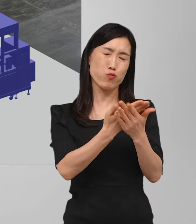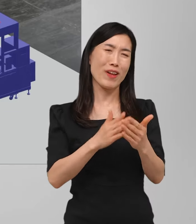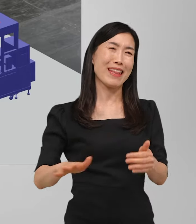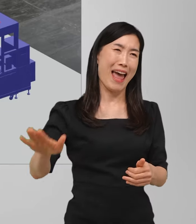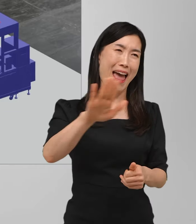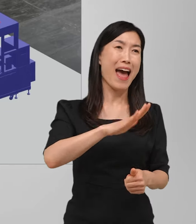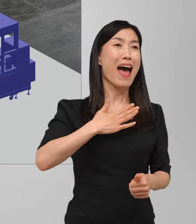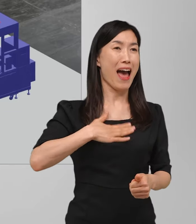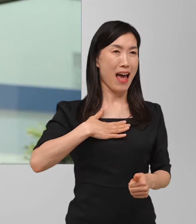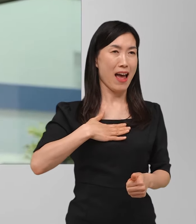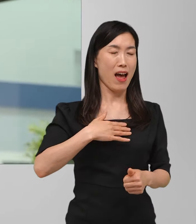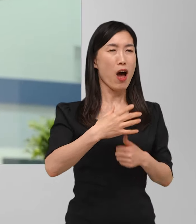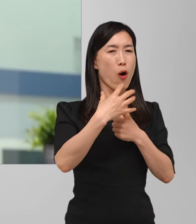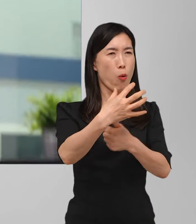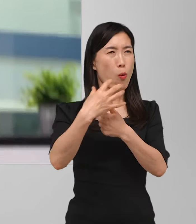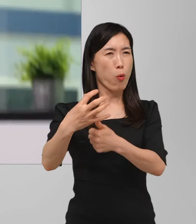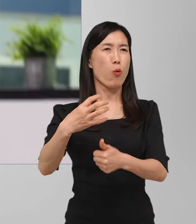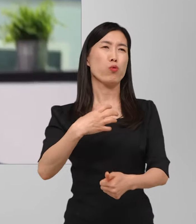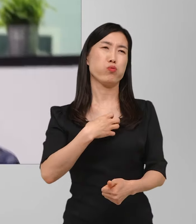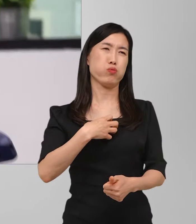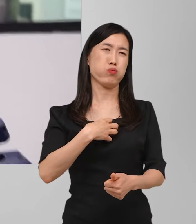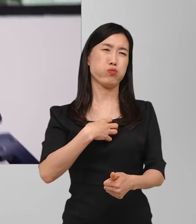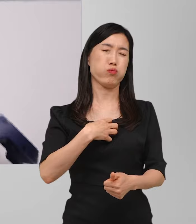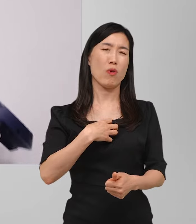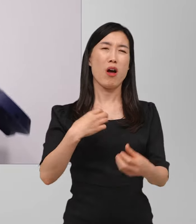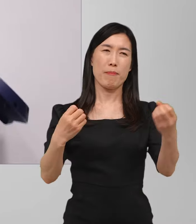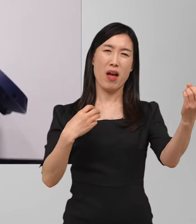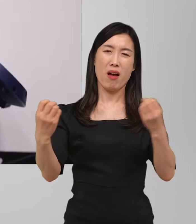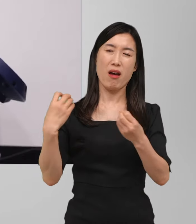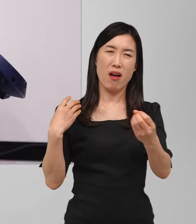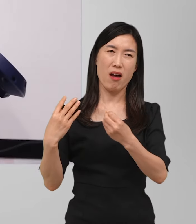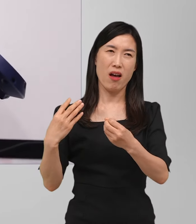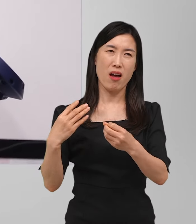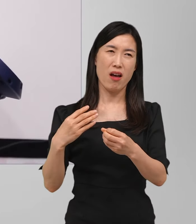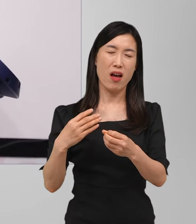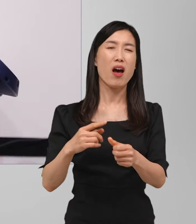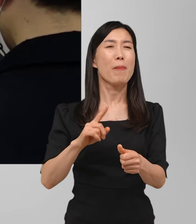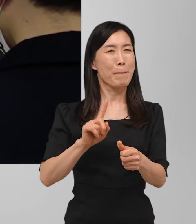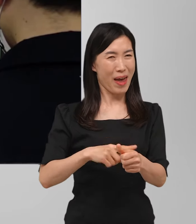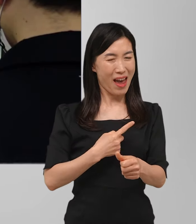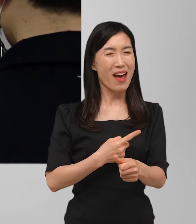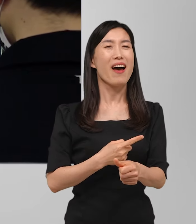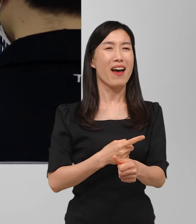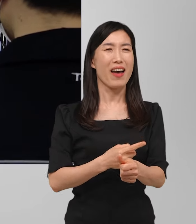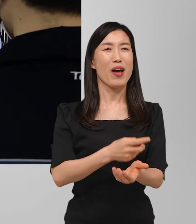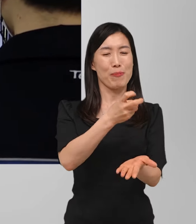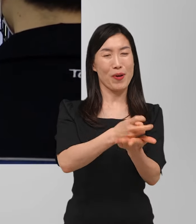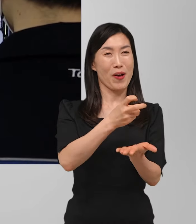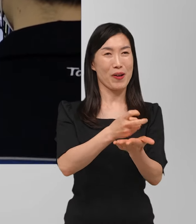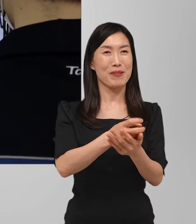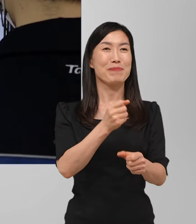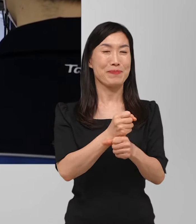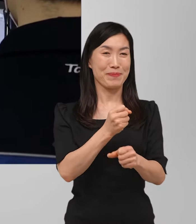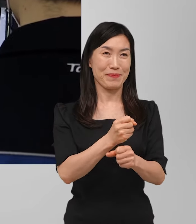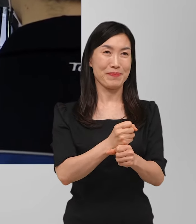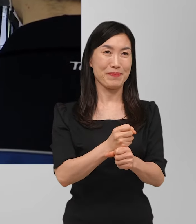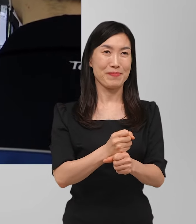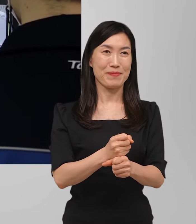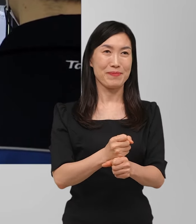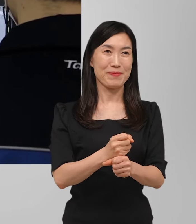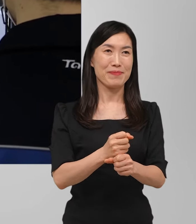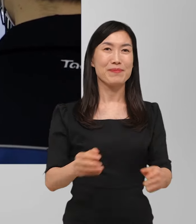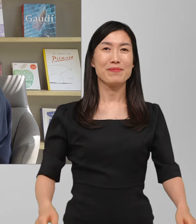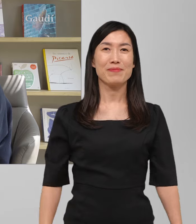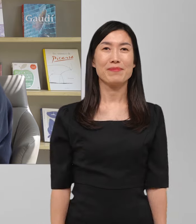계속 데이터의 중요성이 좀 더 부각이 되면서 데이터에 대한 체계적인 입법이 필요하다라는 목소리들을 반영을 해서 이 법이